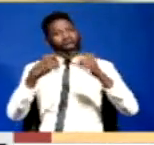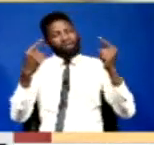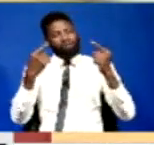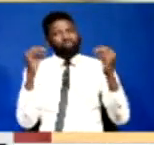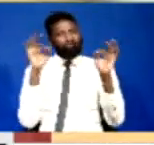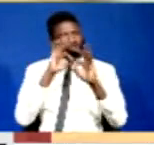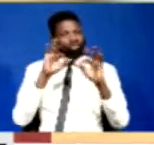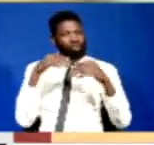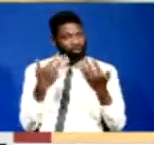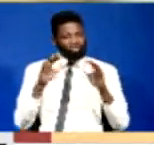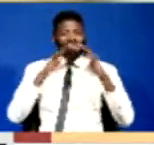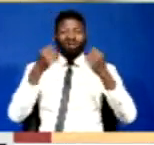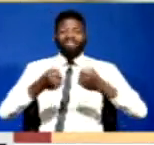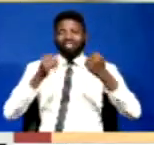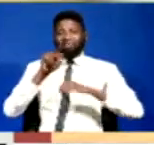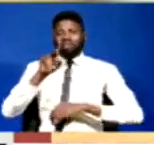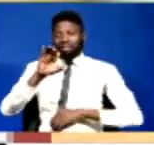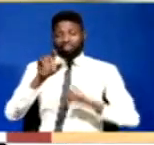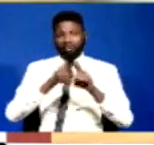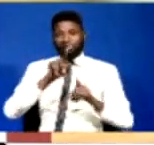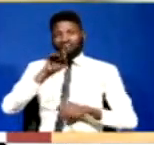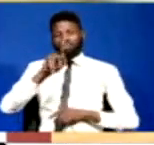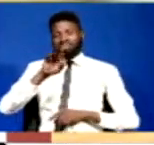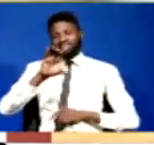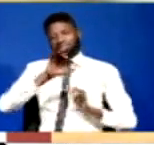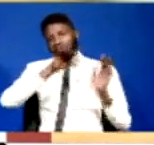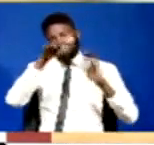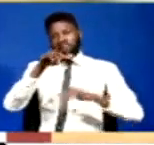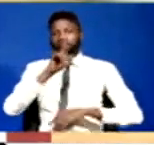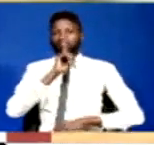KBC iko Qatar. Nikiripotia Darubini ya Channel 1, jina langu ni Daniel Wahome.